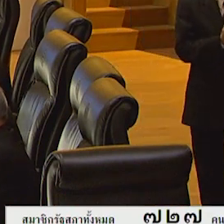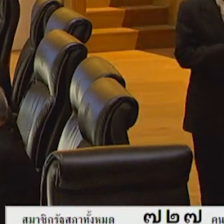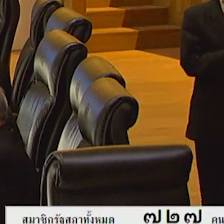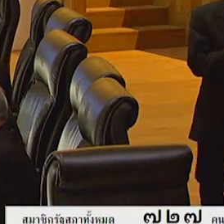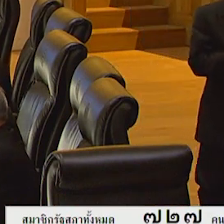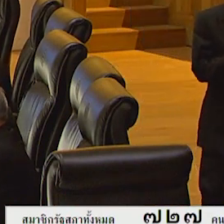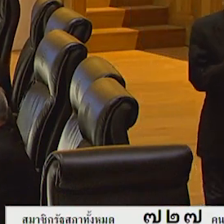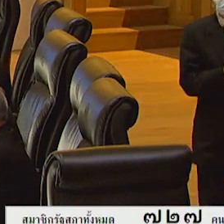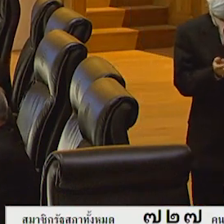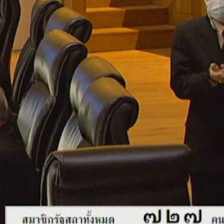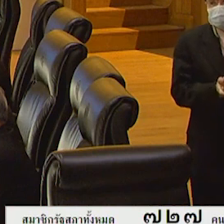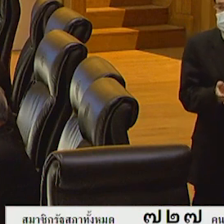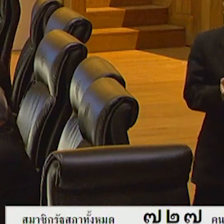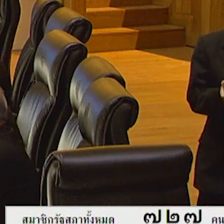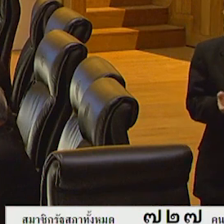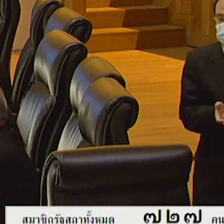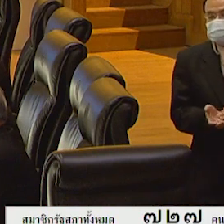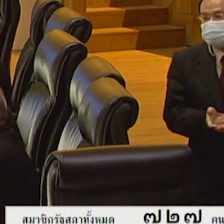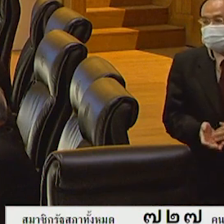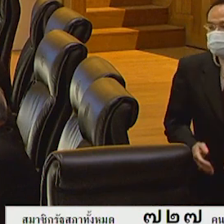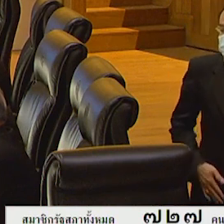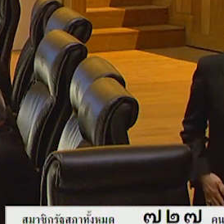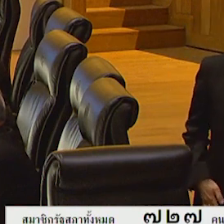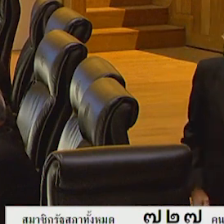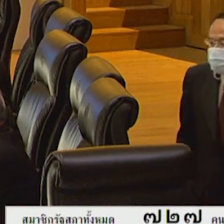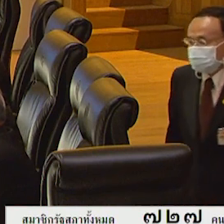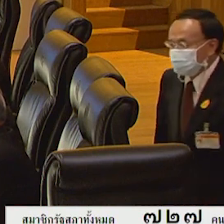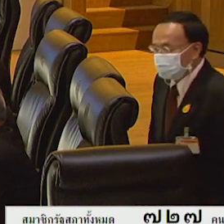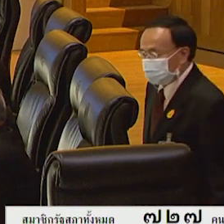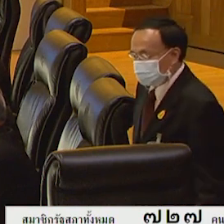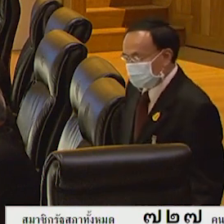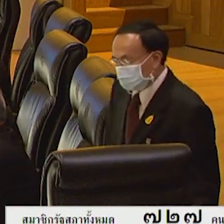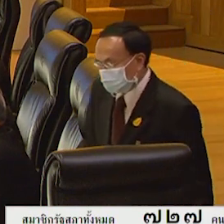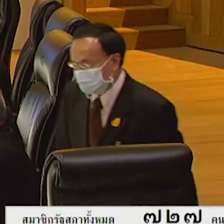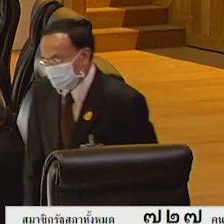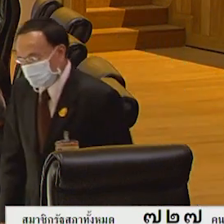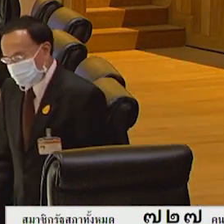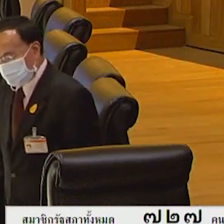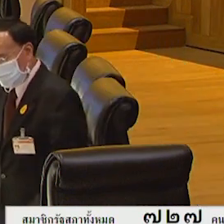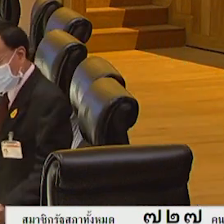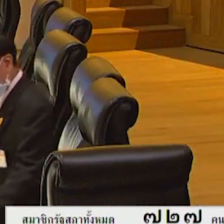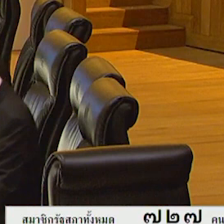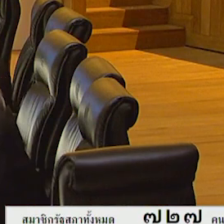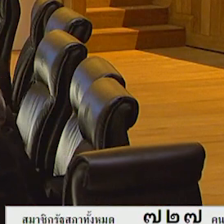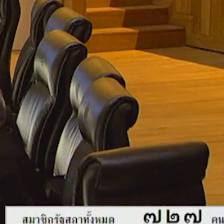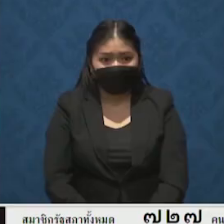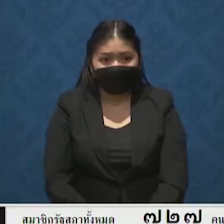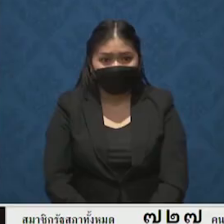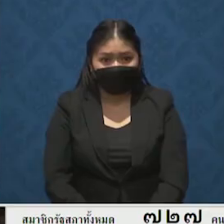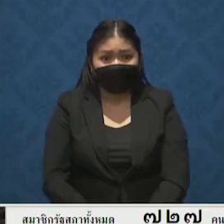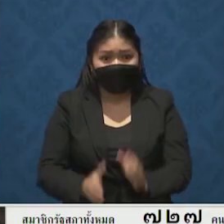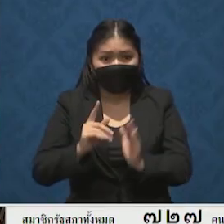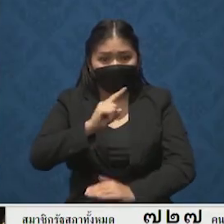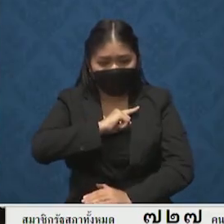ท่านประธานครับผมปัญญาเจ้าเกียรติเกียรติ216ครับวันนี้จิ๊บของผมหลุดครับท่านประธาน ครับเจ้าหน้าที่เจ้าหน้าที่ช่วยจดด้วยนะครับ